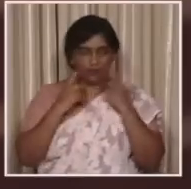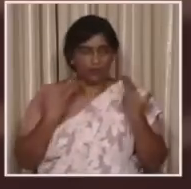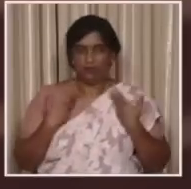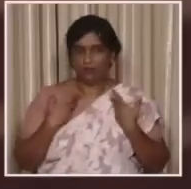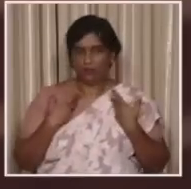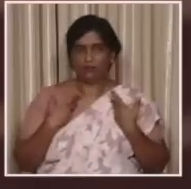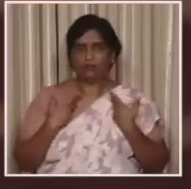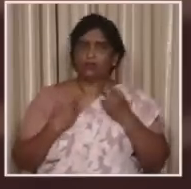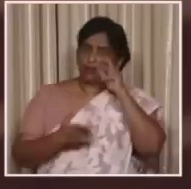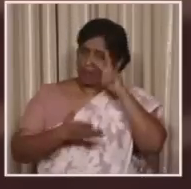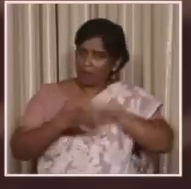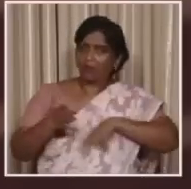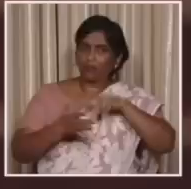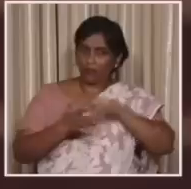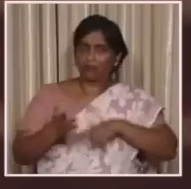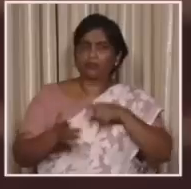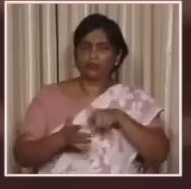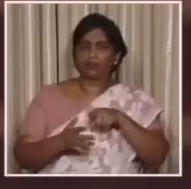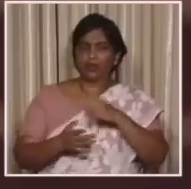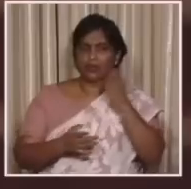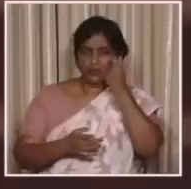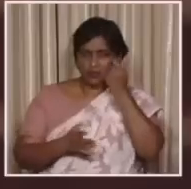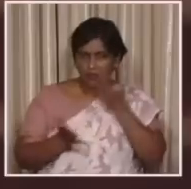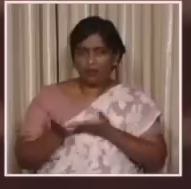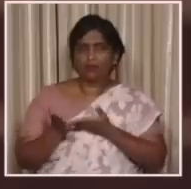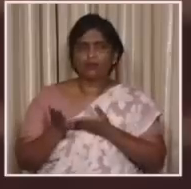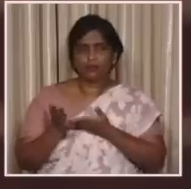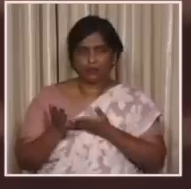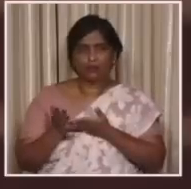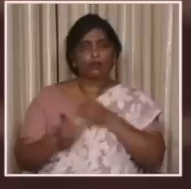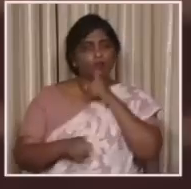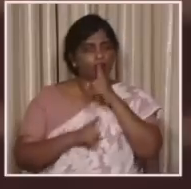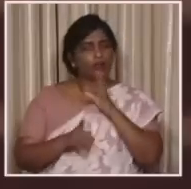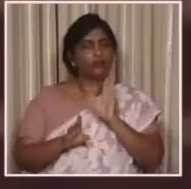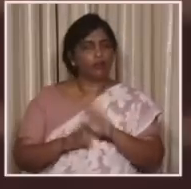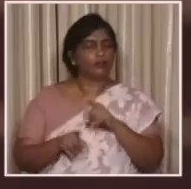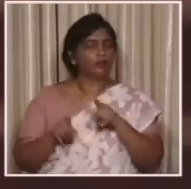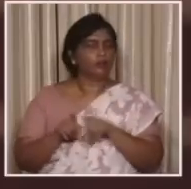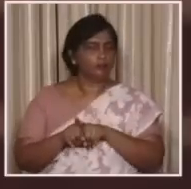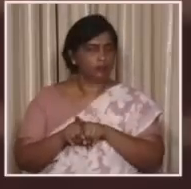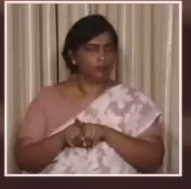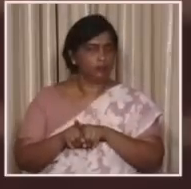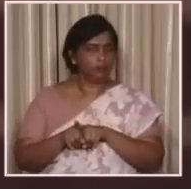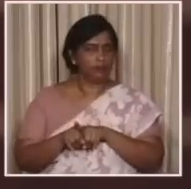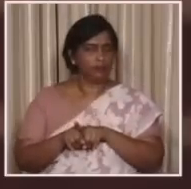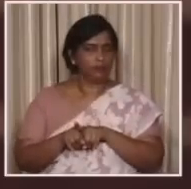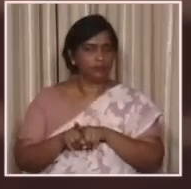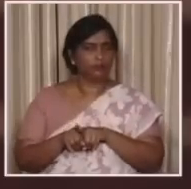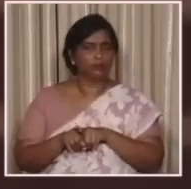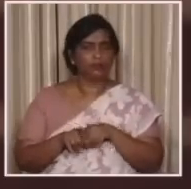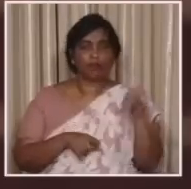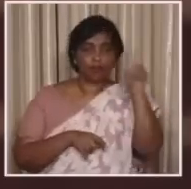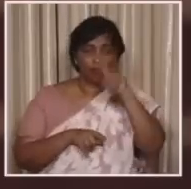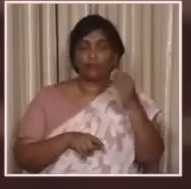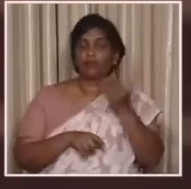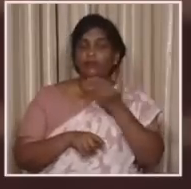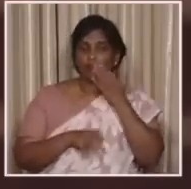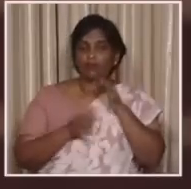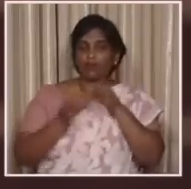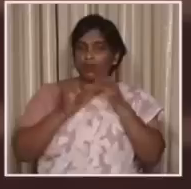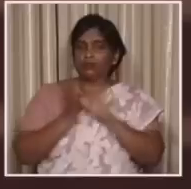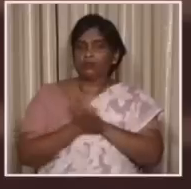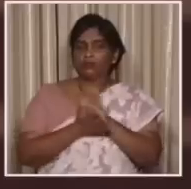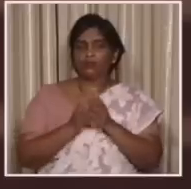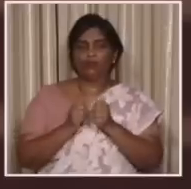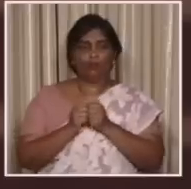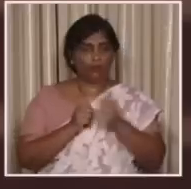මේව ගැන අධ්‍යයනය කරන්න. මේ වල ඔබතුමාලට සැකීතෙන දේවල් කතා කරන්න. එතකොට ඔබතුමාලට පුළුවන් ඒවා නිවැරදි කරගෙන